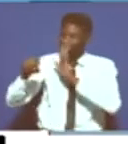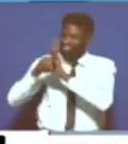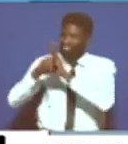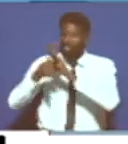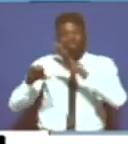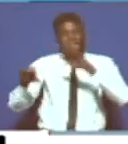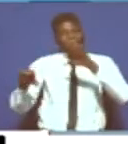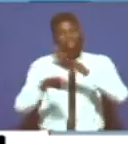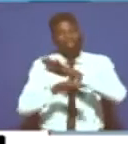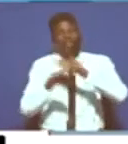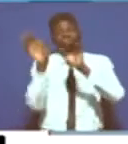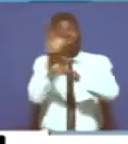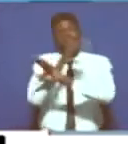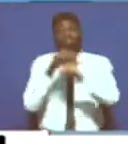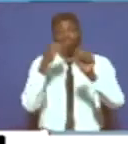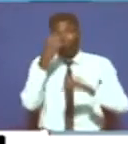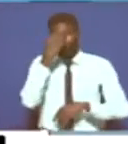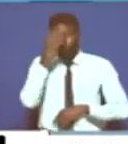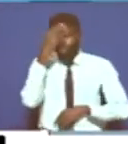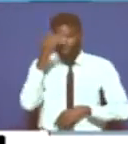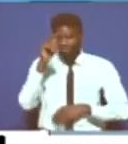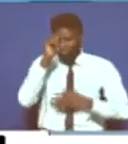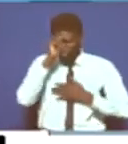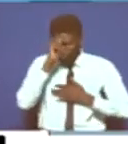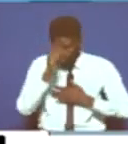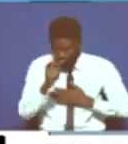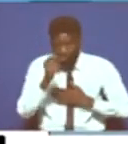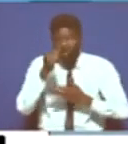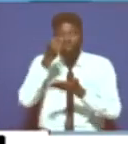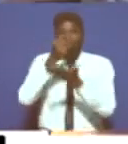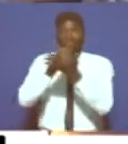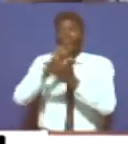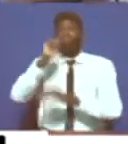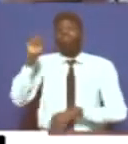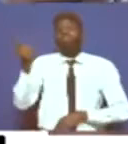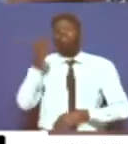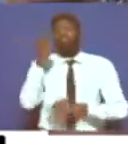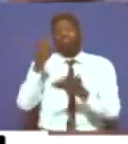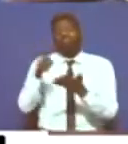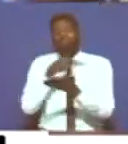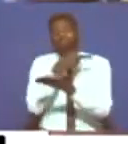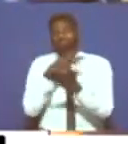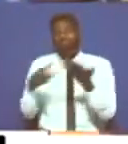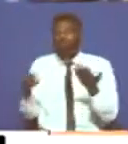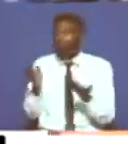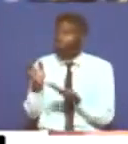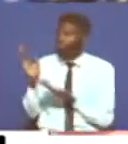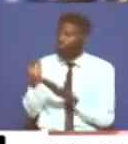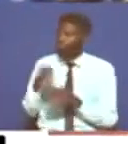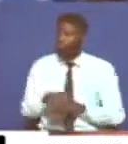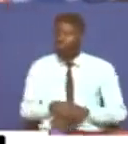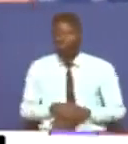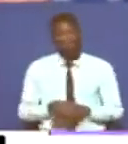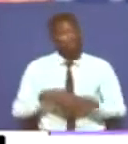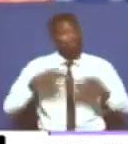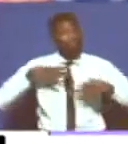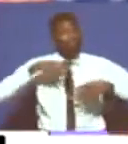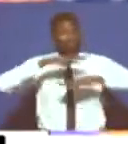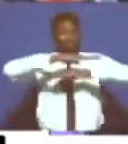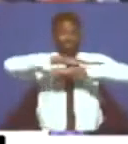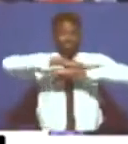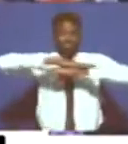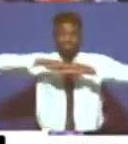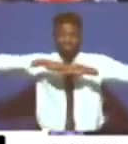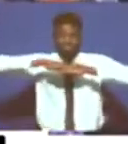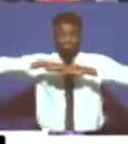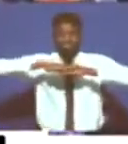kutoheshimu ofisi ya Rais. Achola Simon ana maelezo zaidi. Walio kwa jukua niombe ukiwa na kofia upate